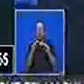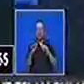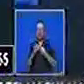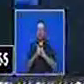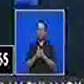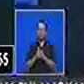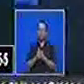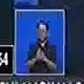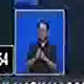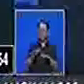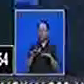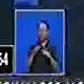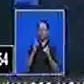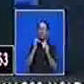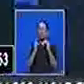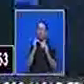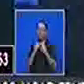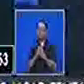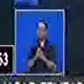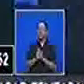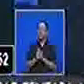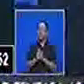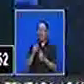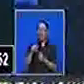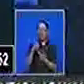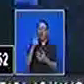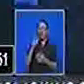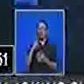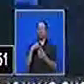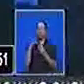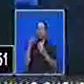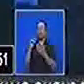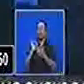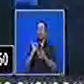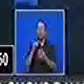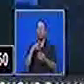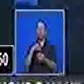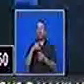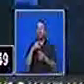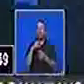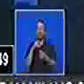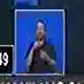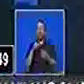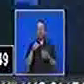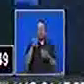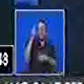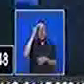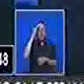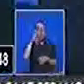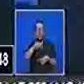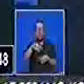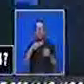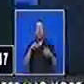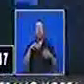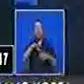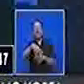kabupaten-kabupaten kota membangun dengan caranya sendiri tanpa koordinasi level provinsi, maka kasus seperti ini akan muncul di mana-mana. Karena di gunungnya,